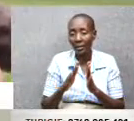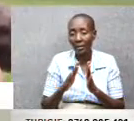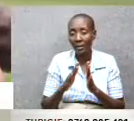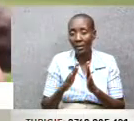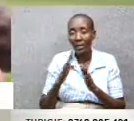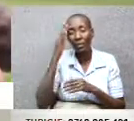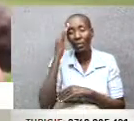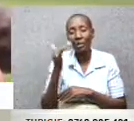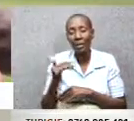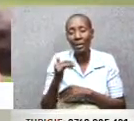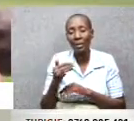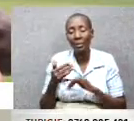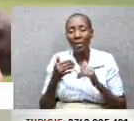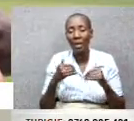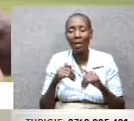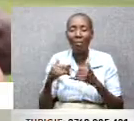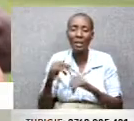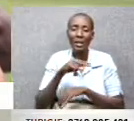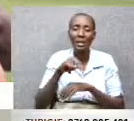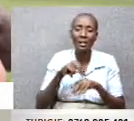because I've played in the national team since